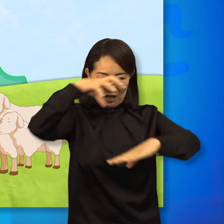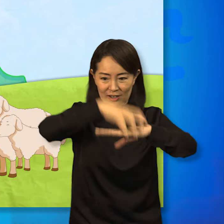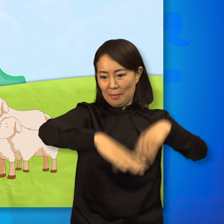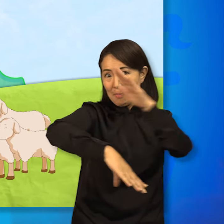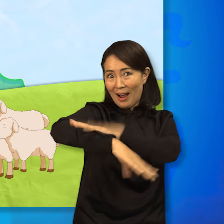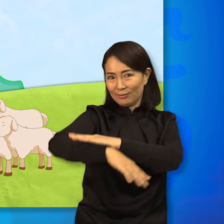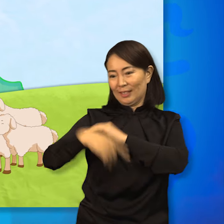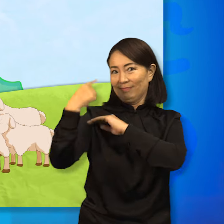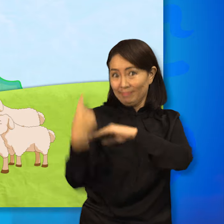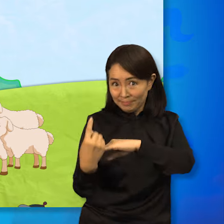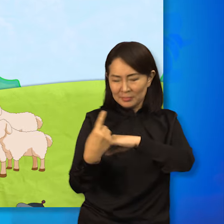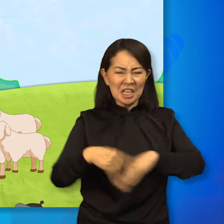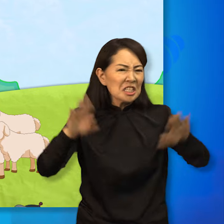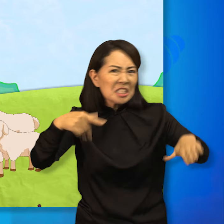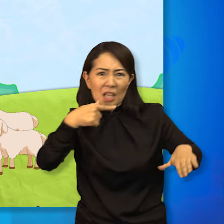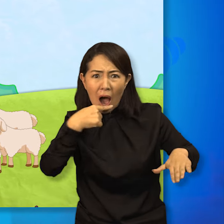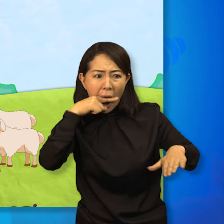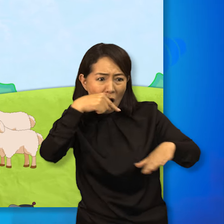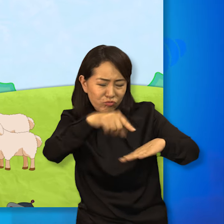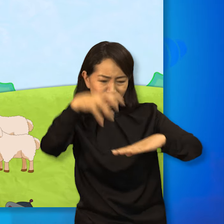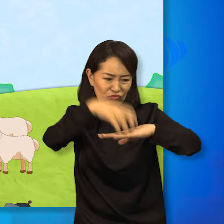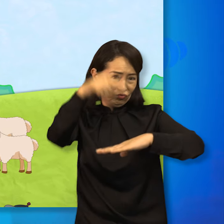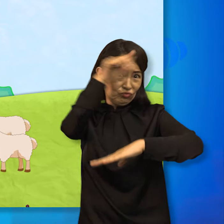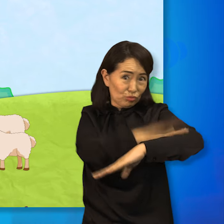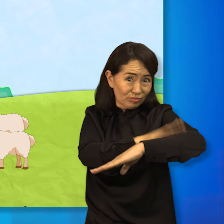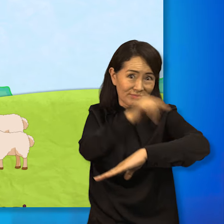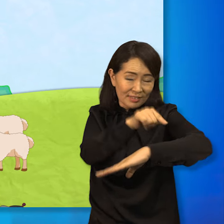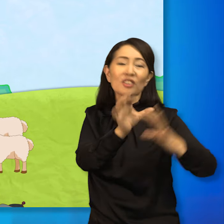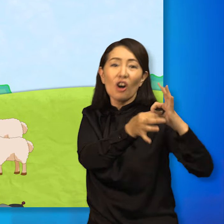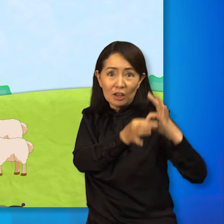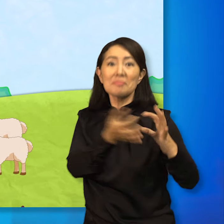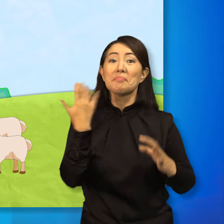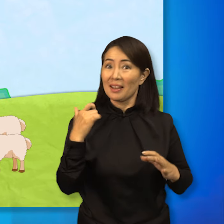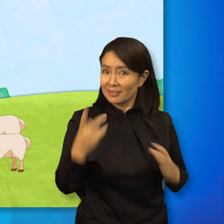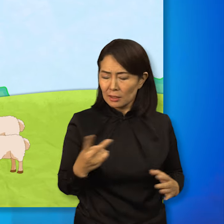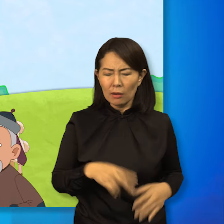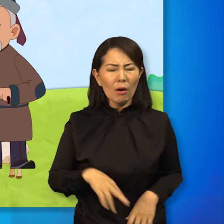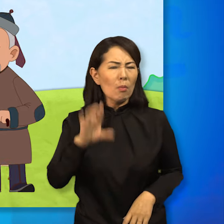ууданд хийгээд болзоо тийм бор толгой дээр орхиод явжээ.